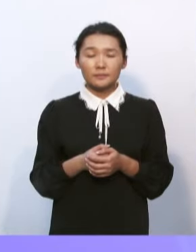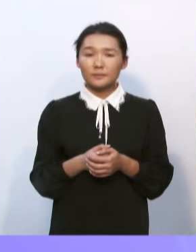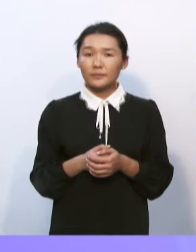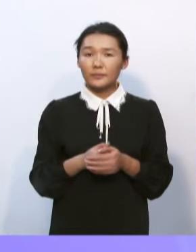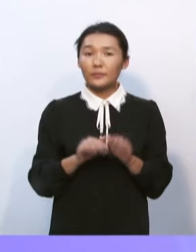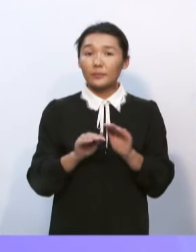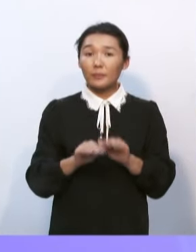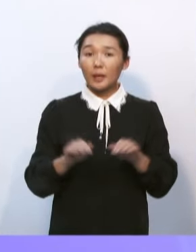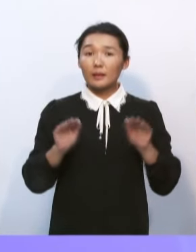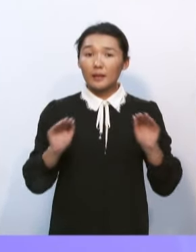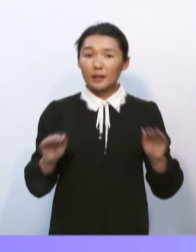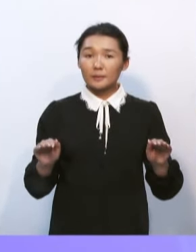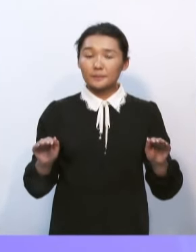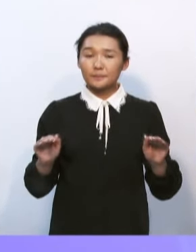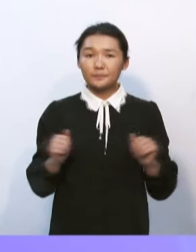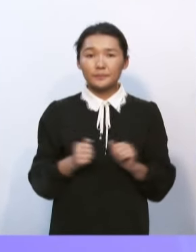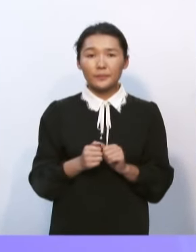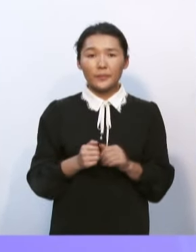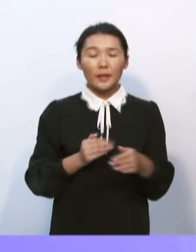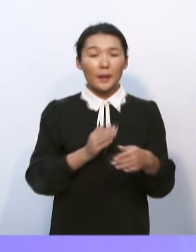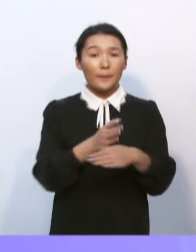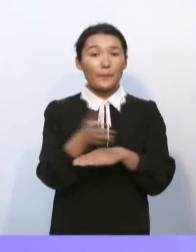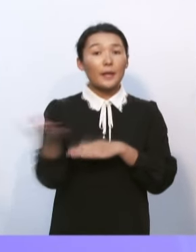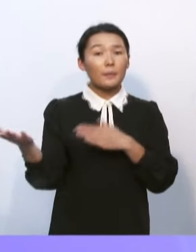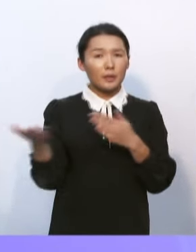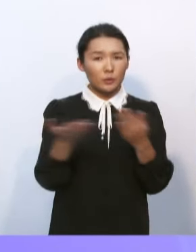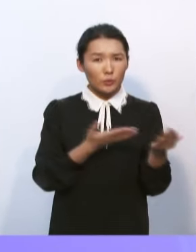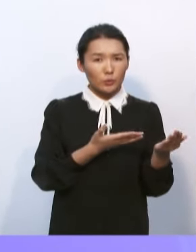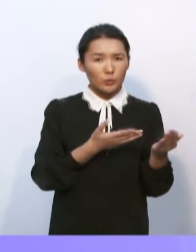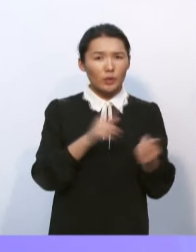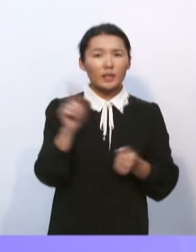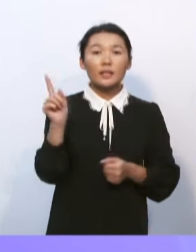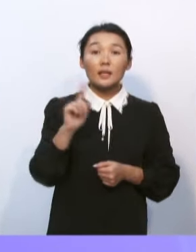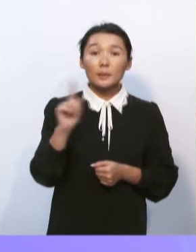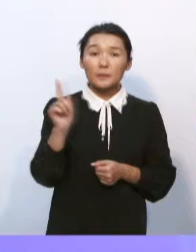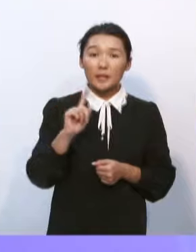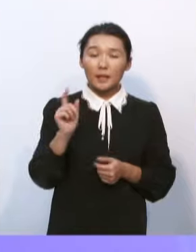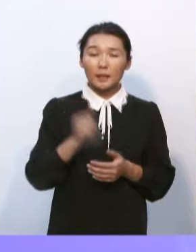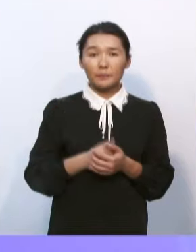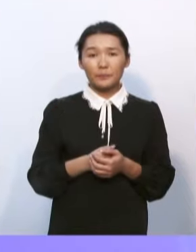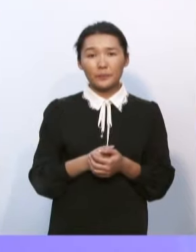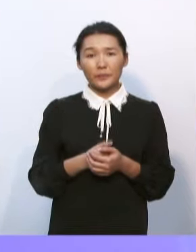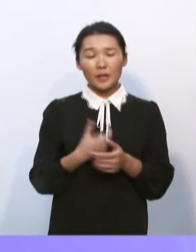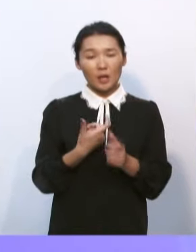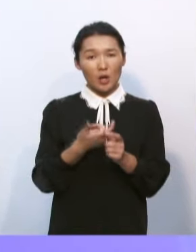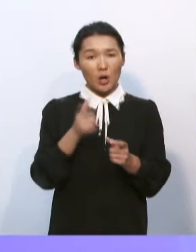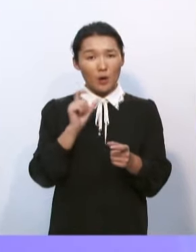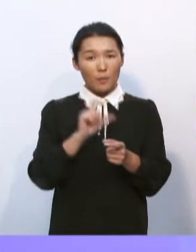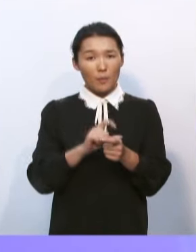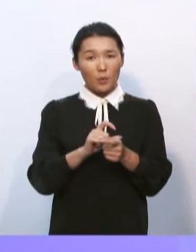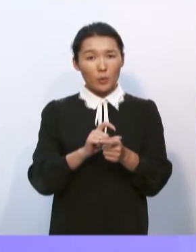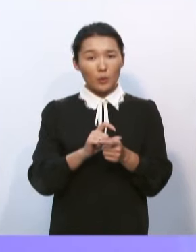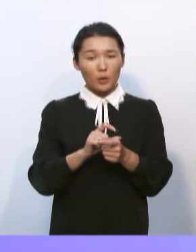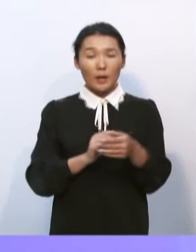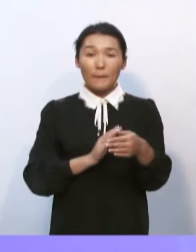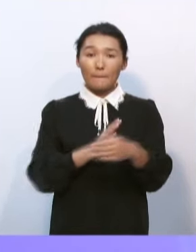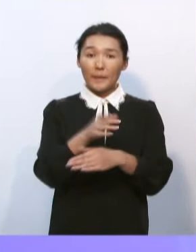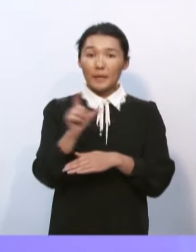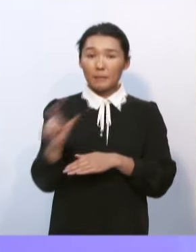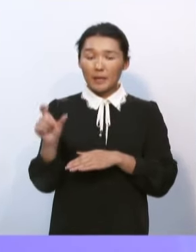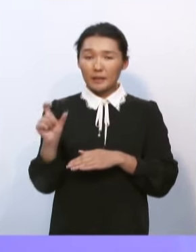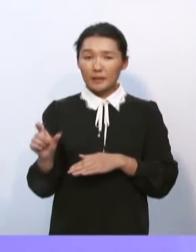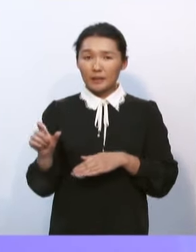Демек, балдар, мейман достук деген эмне? Бул мейманды